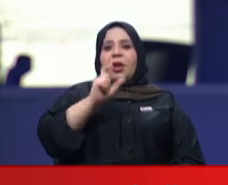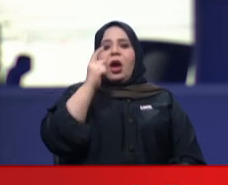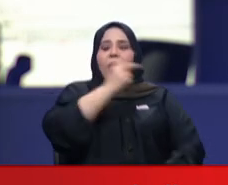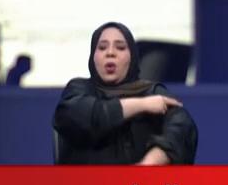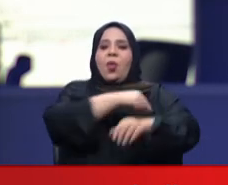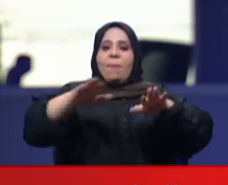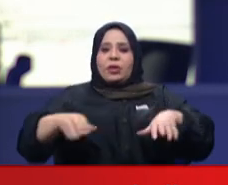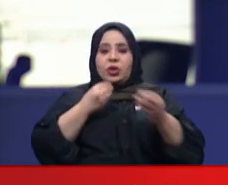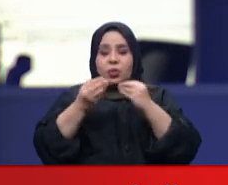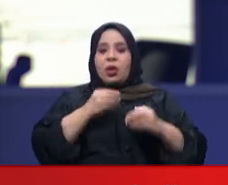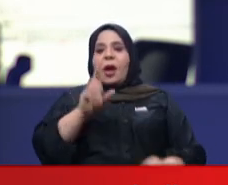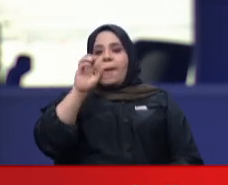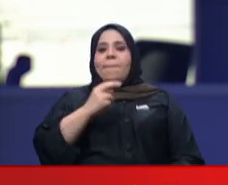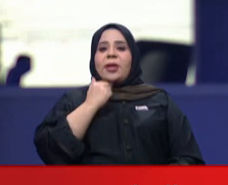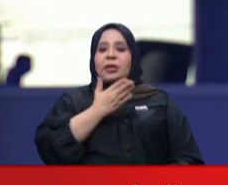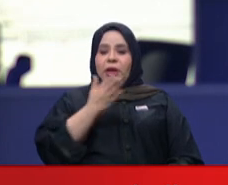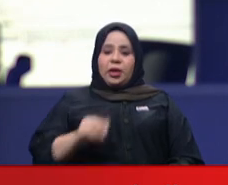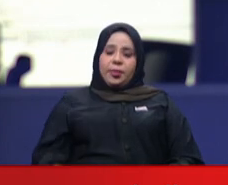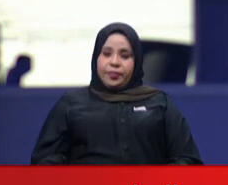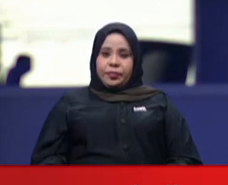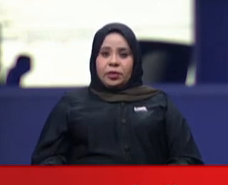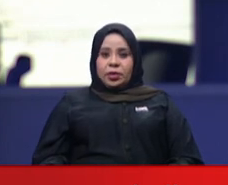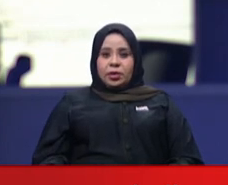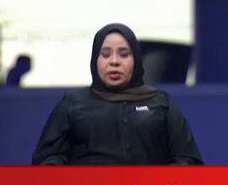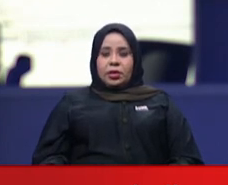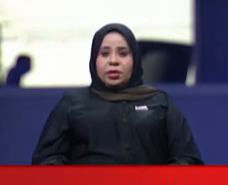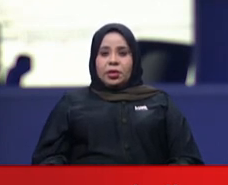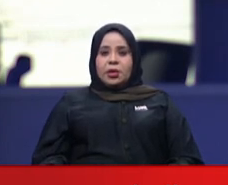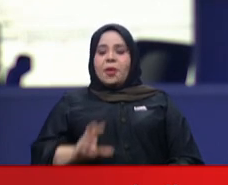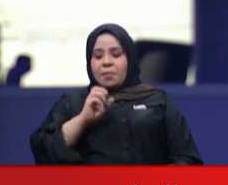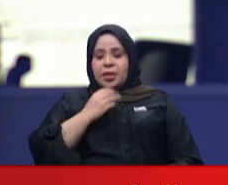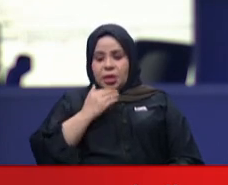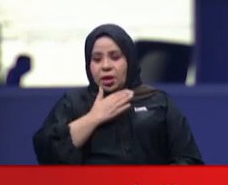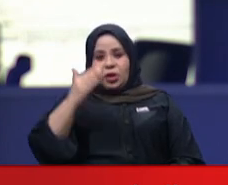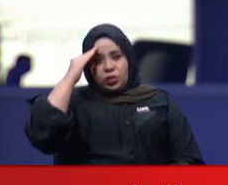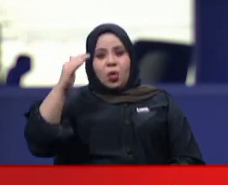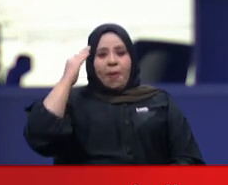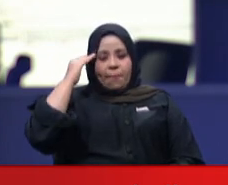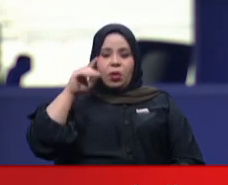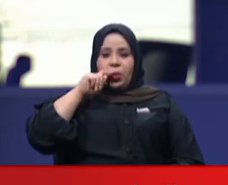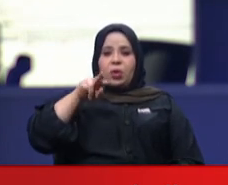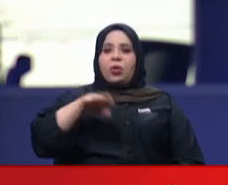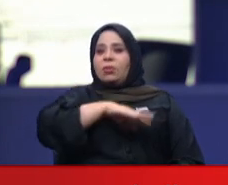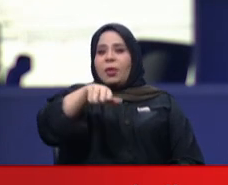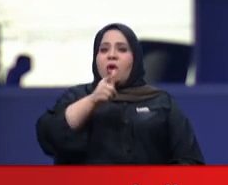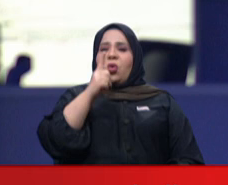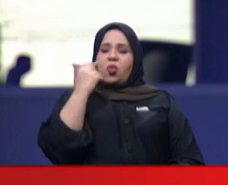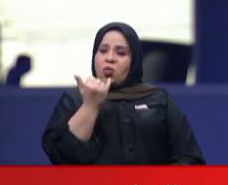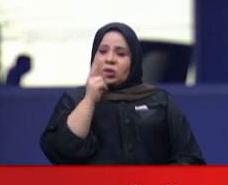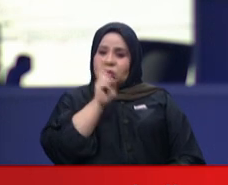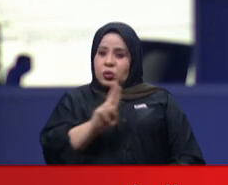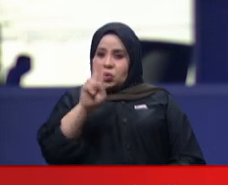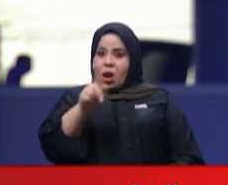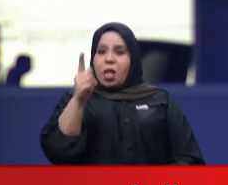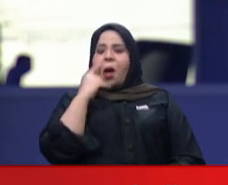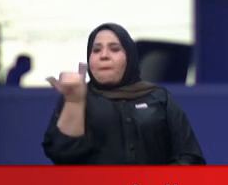الخير دكتور عبد العزيز. مساء الخير عليك وبس على الأخوة والأخوات المشاهدين. دكتور، مشروع قانون التطوع